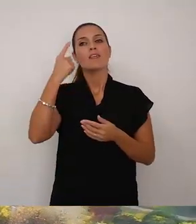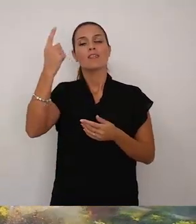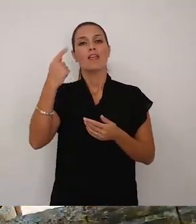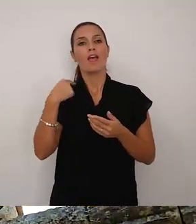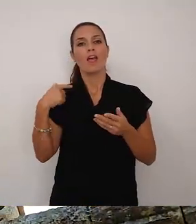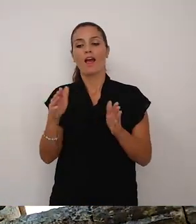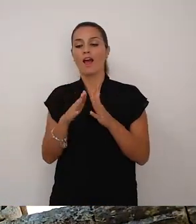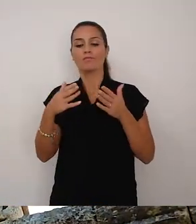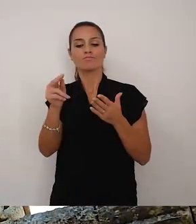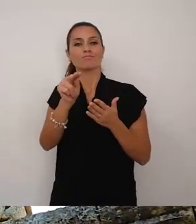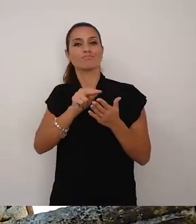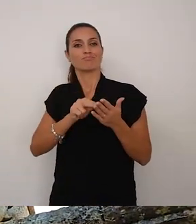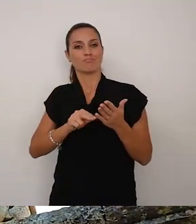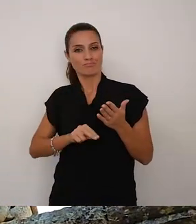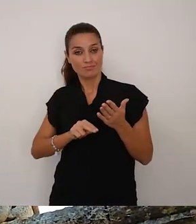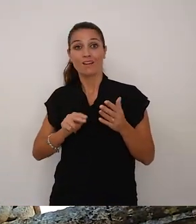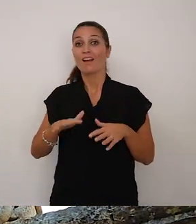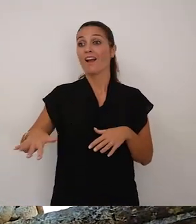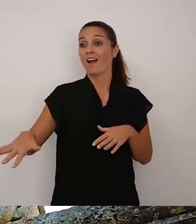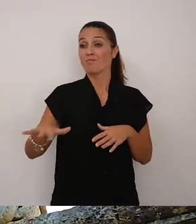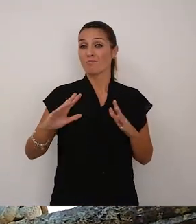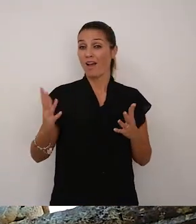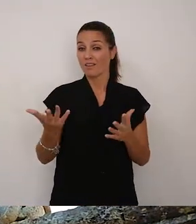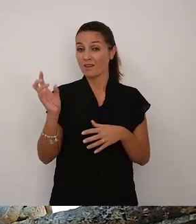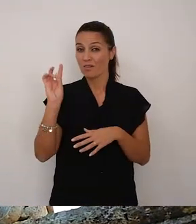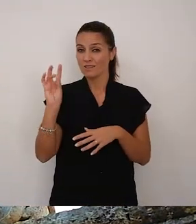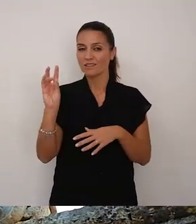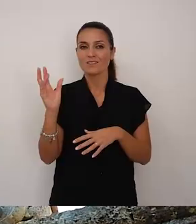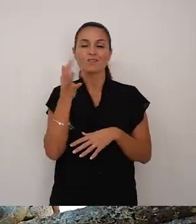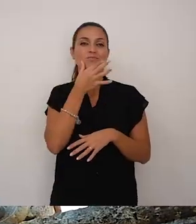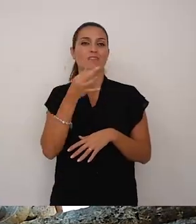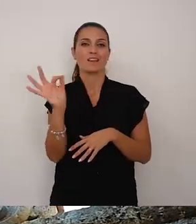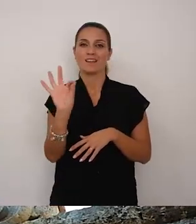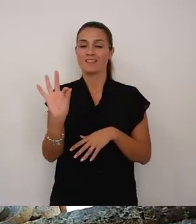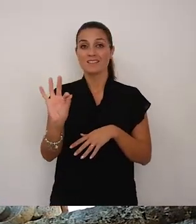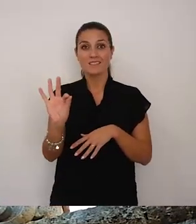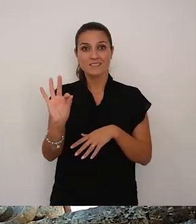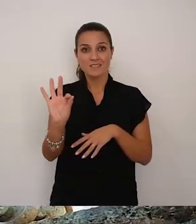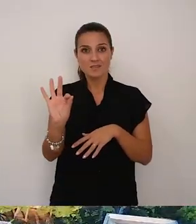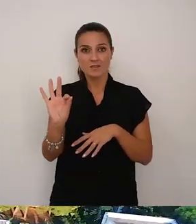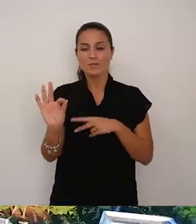La campagna di Matino è ricca di deliziose suggestioni ed è facile cogliere la bellezza dei